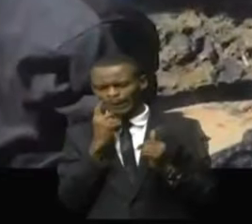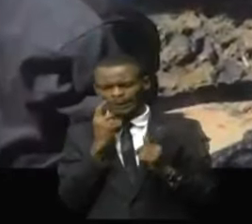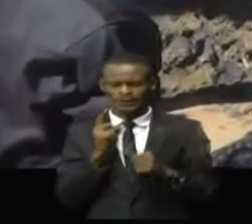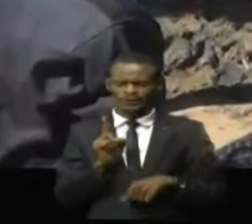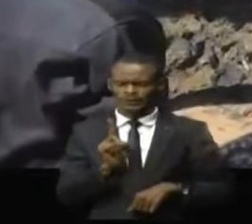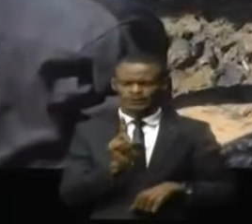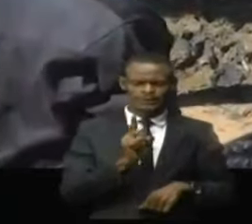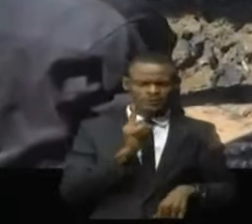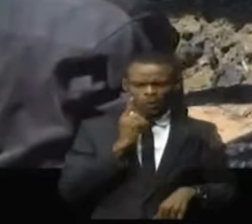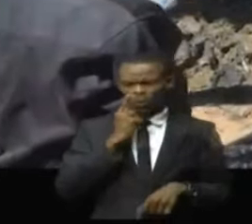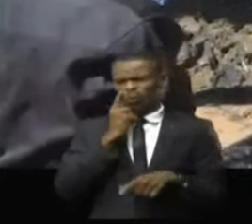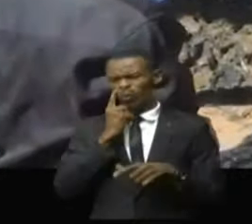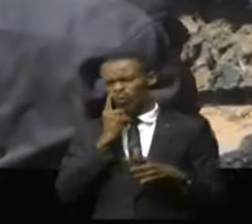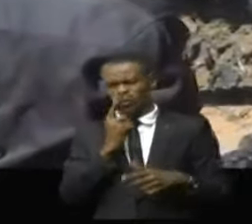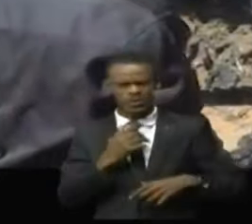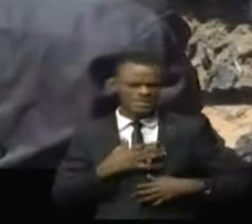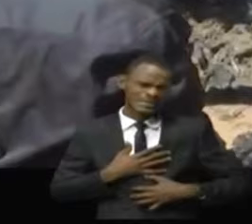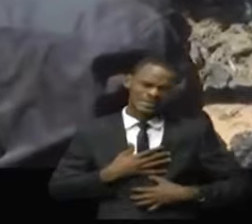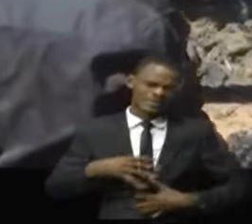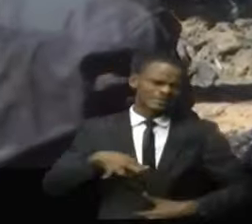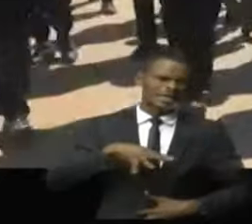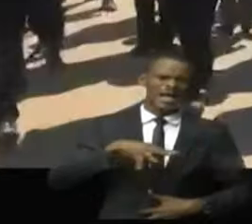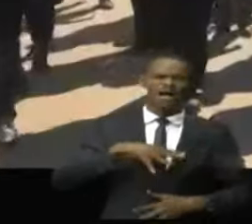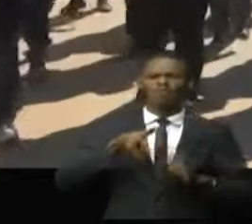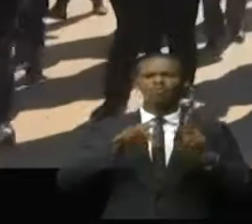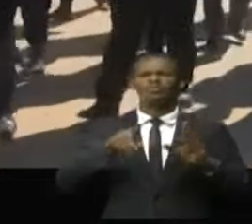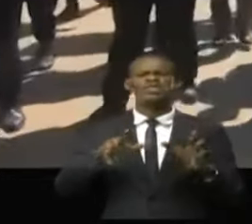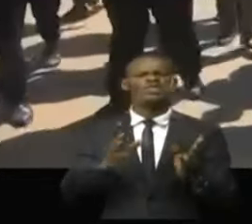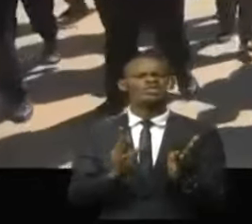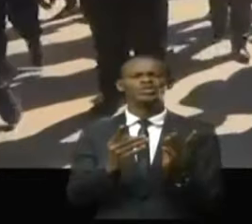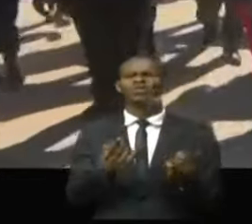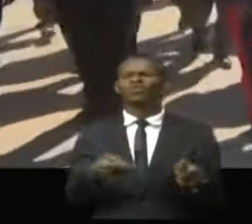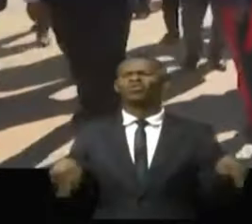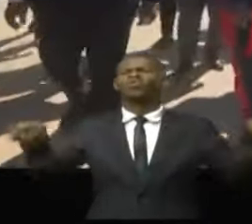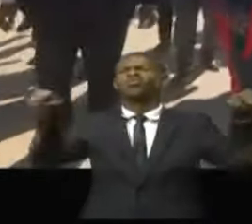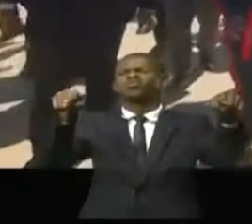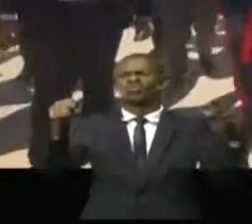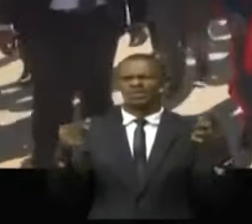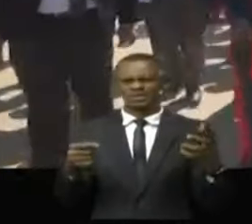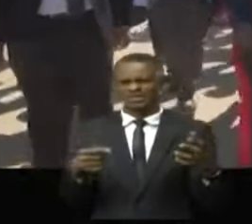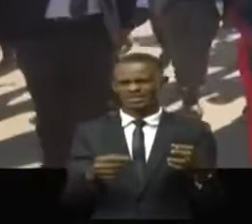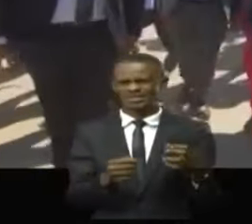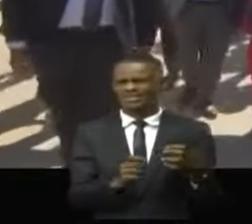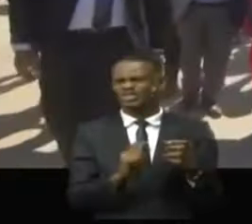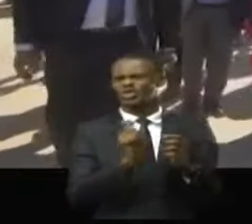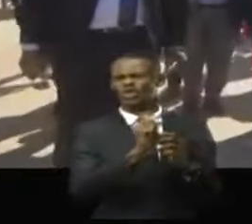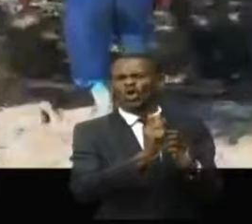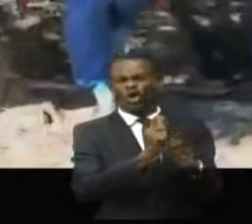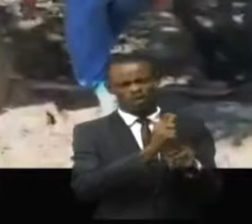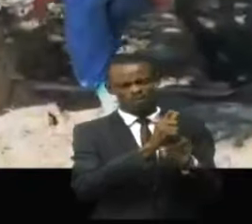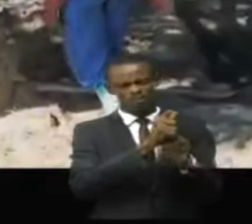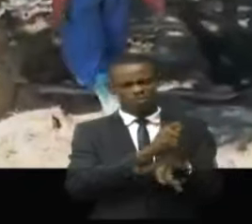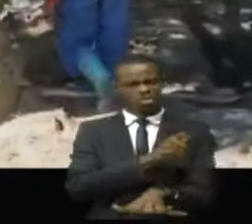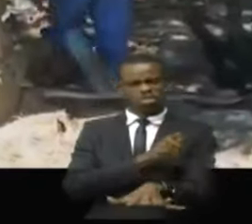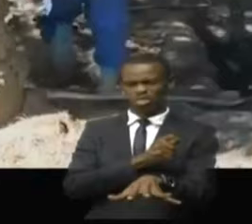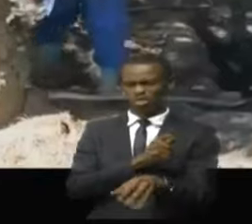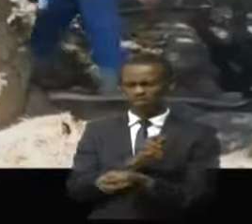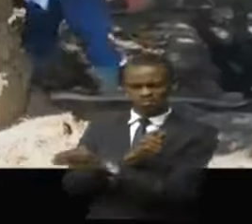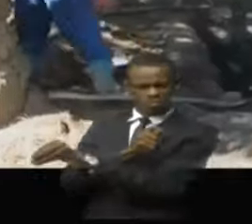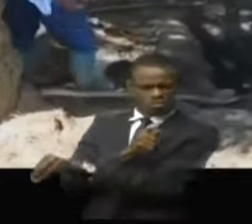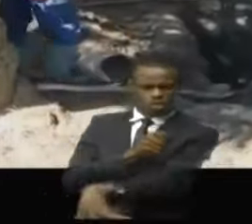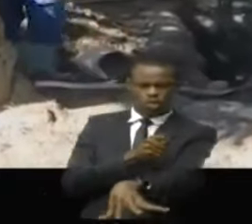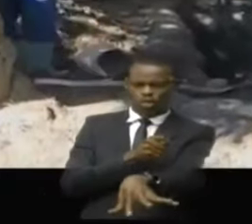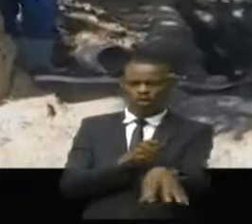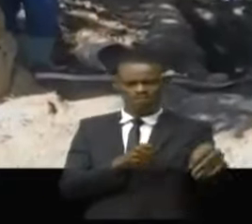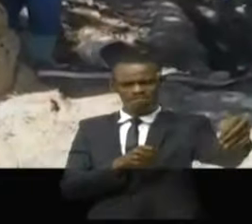au comportement de la population environnante qui, faute des fosses septiques, oriente leurs tuyaux de toilettes vers les collecteurs avec toutes